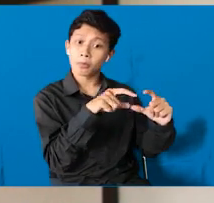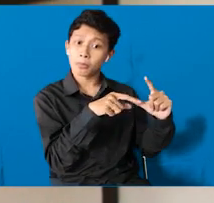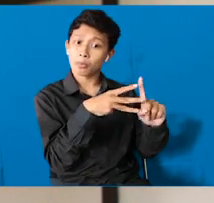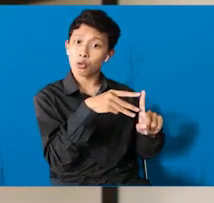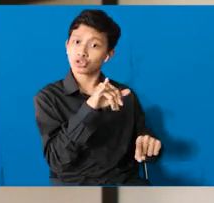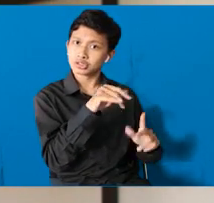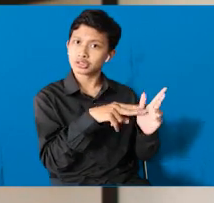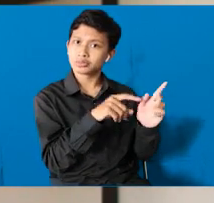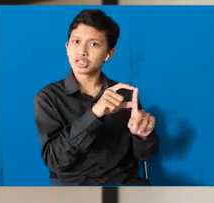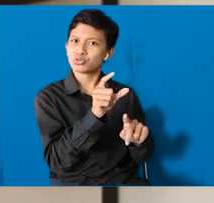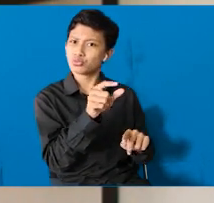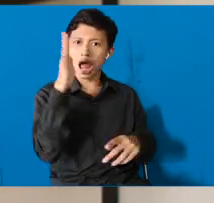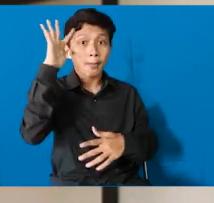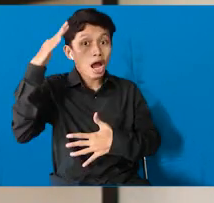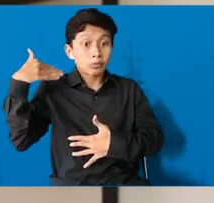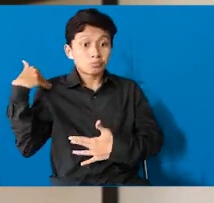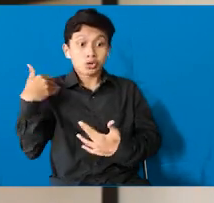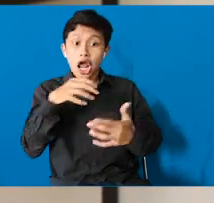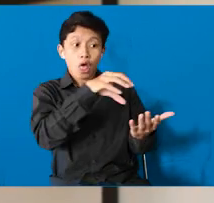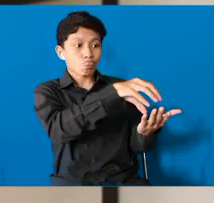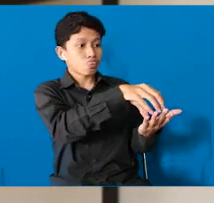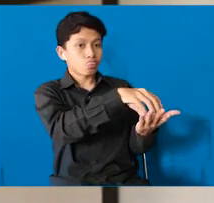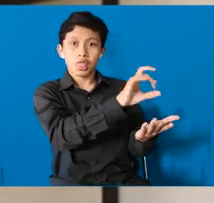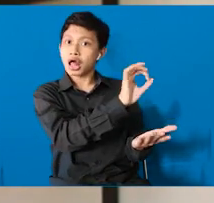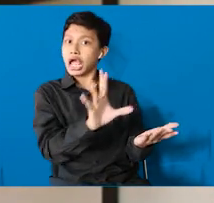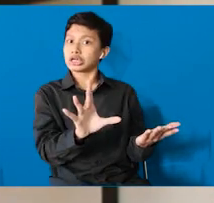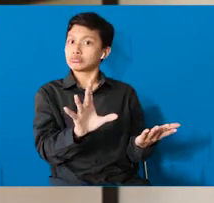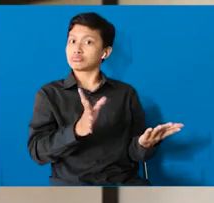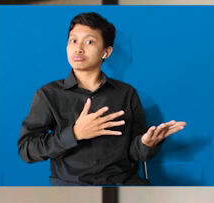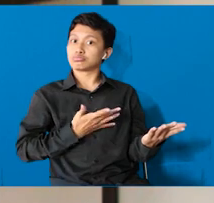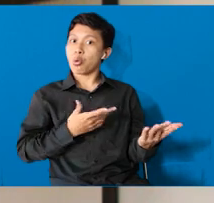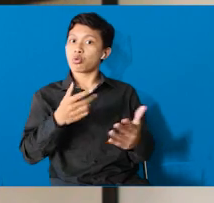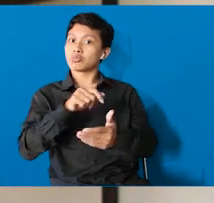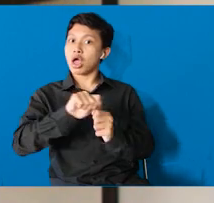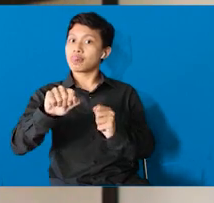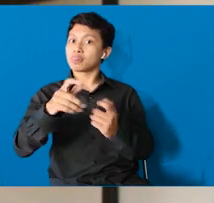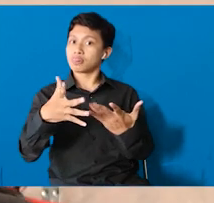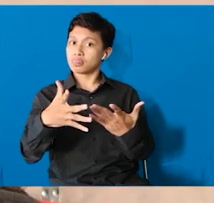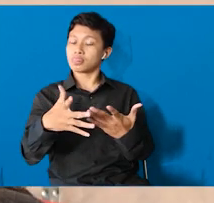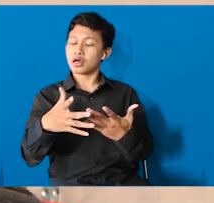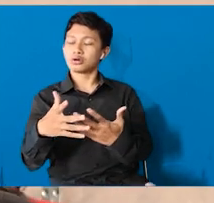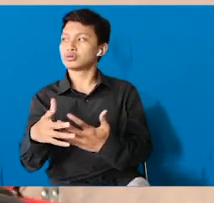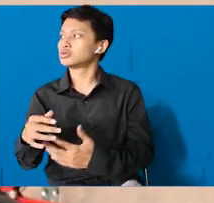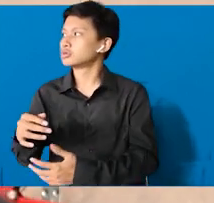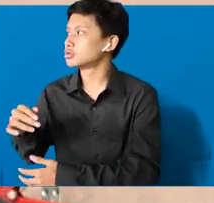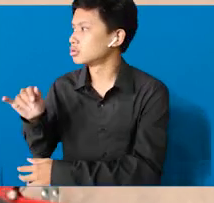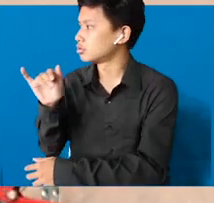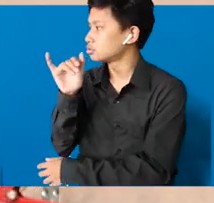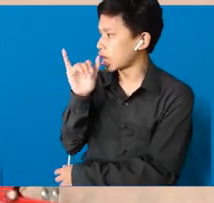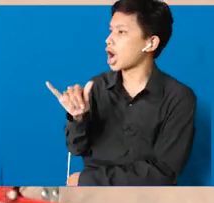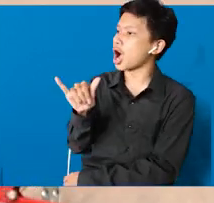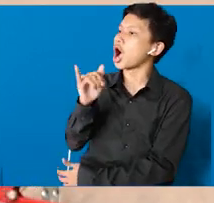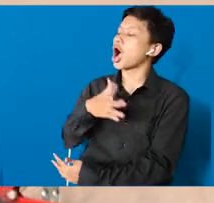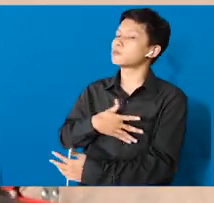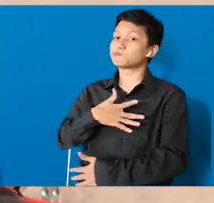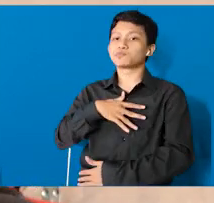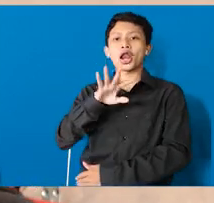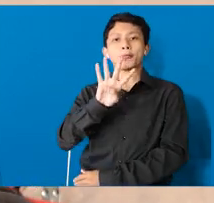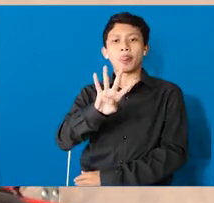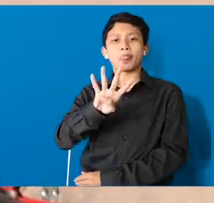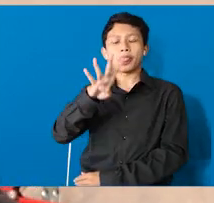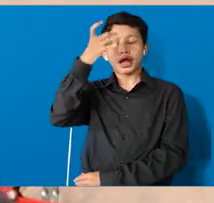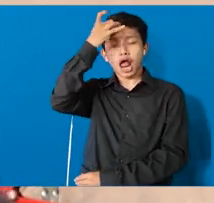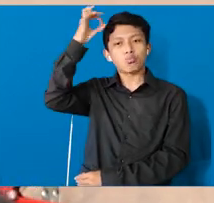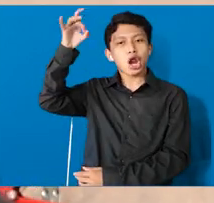Sukorana, apakah ada tempat-tempat lain yang kemudian juga menjadi inisiasi adanya posbindu ini? Iya, kami memiliki 4